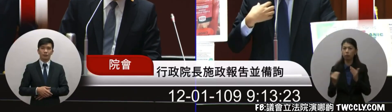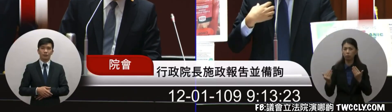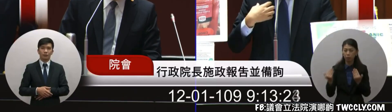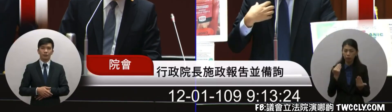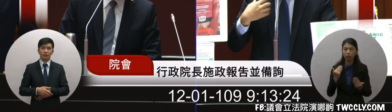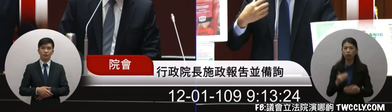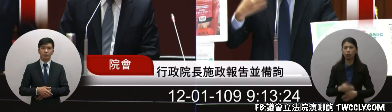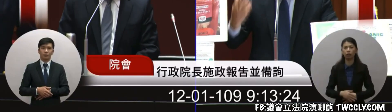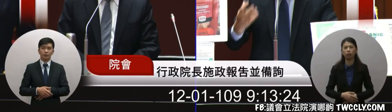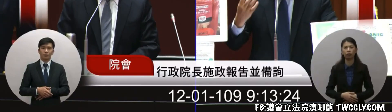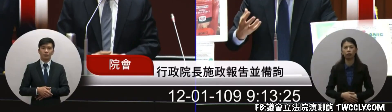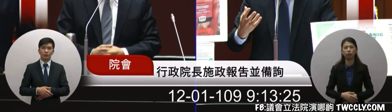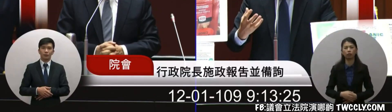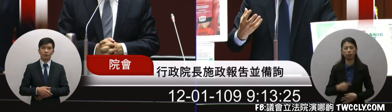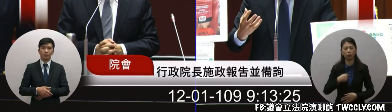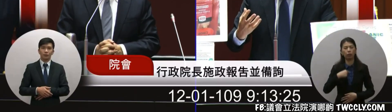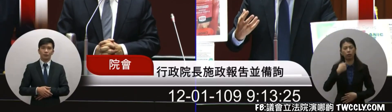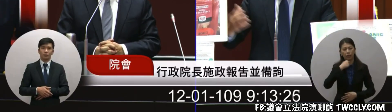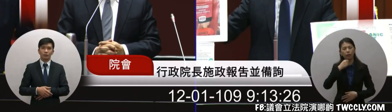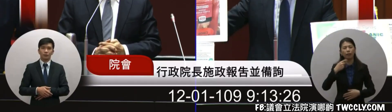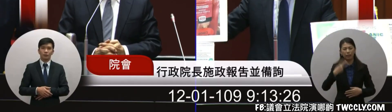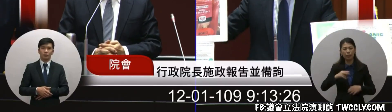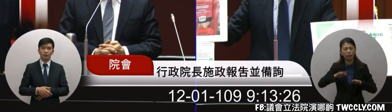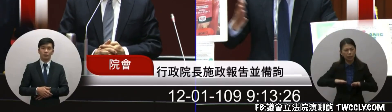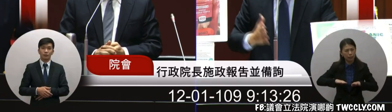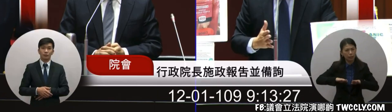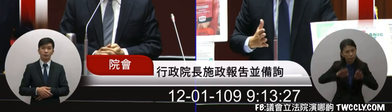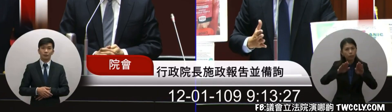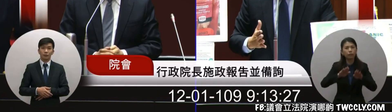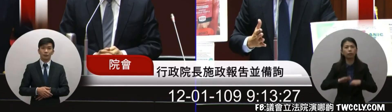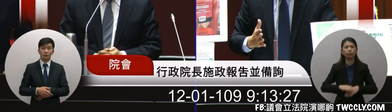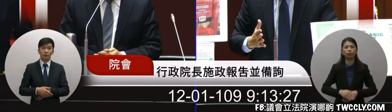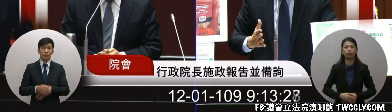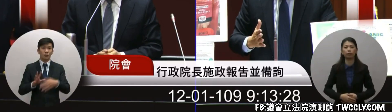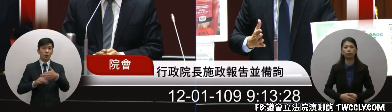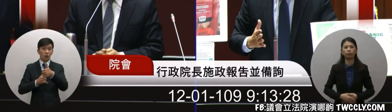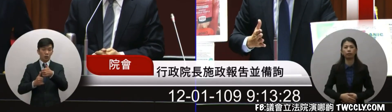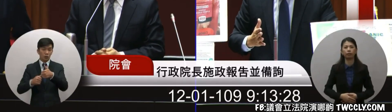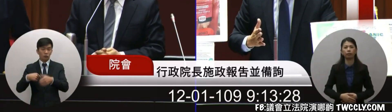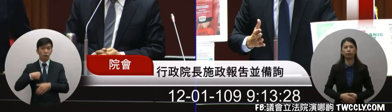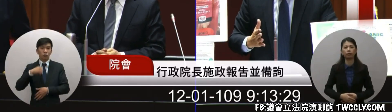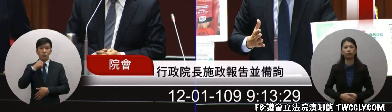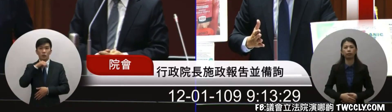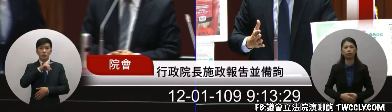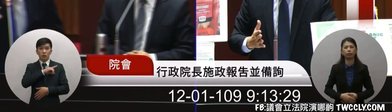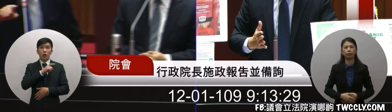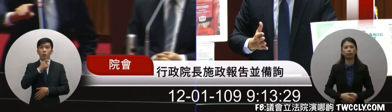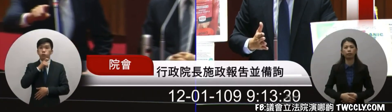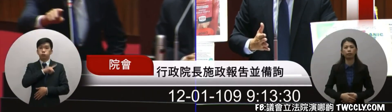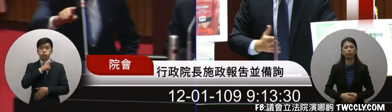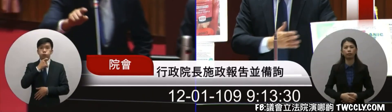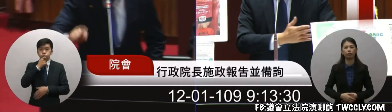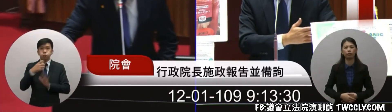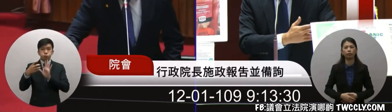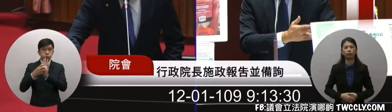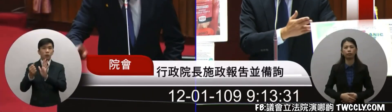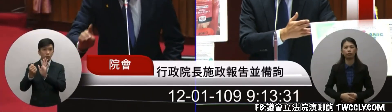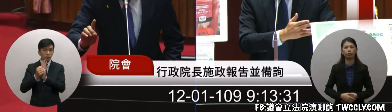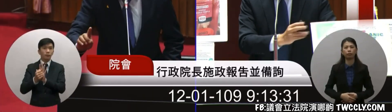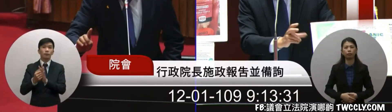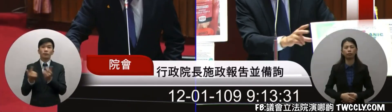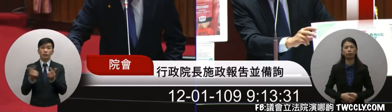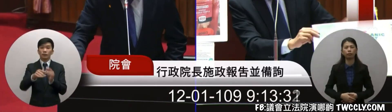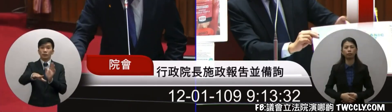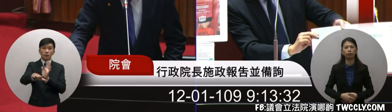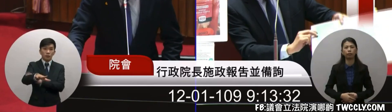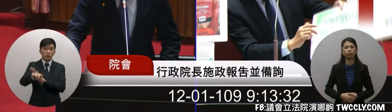所以我说啊，我们是要往前一步了。 就是、美国是采自愿标示，你右边那一个有机的才